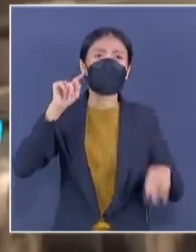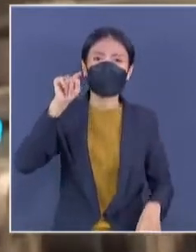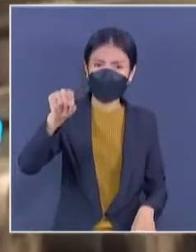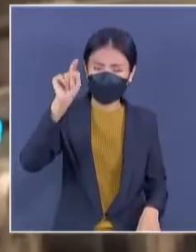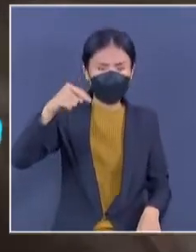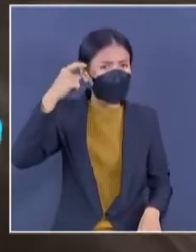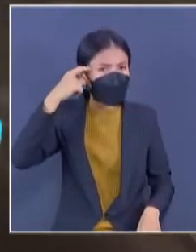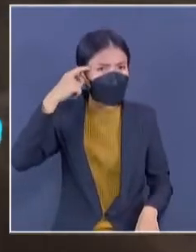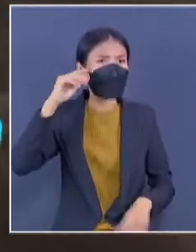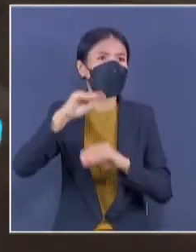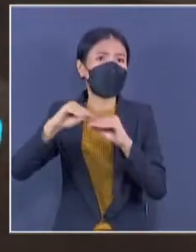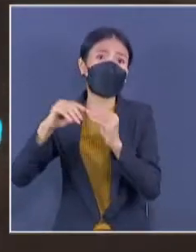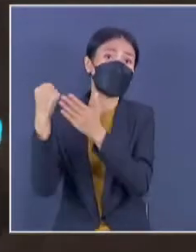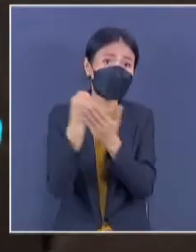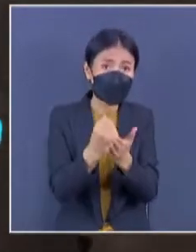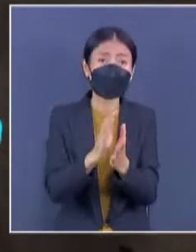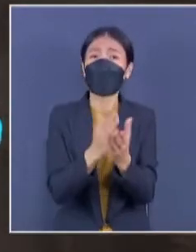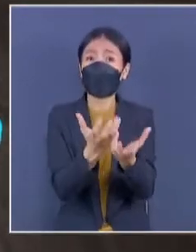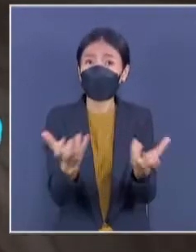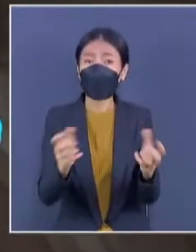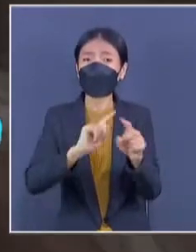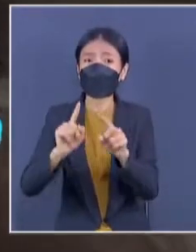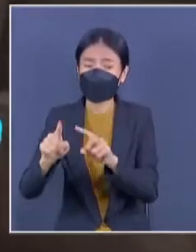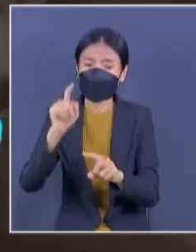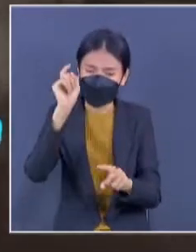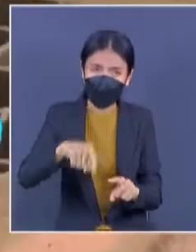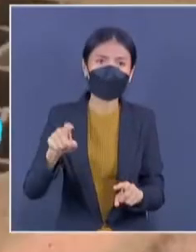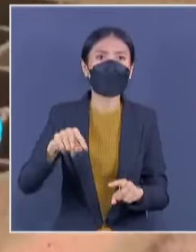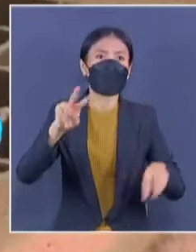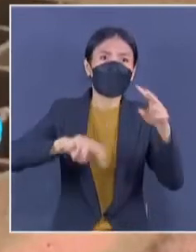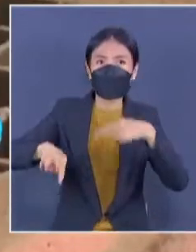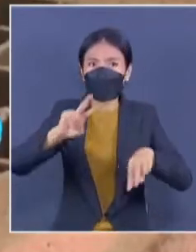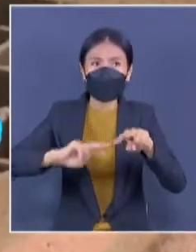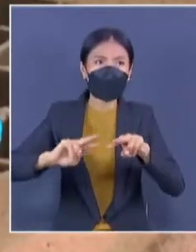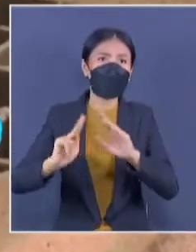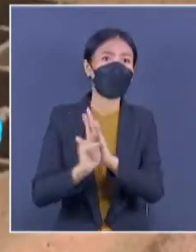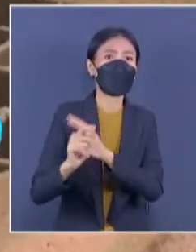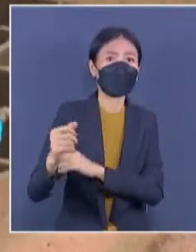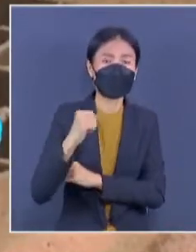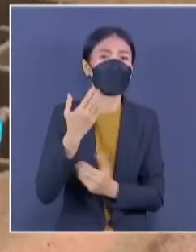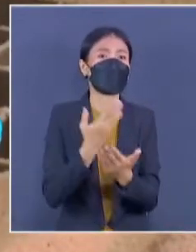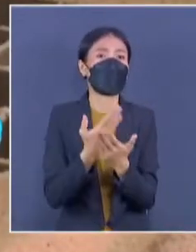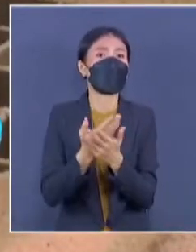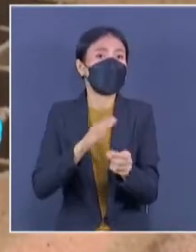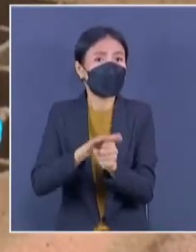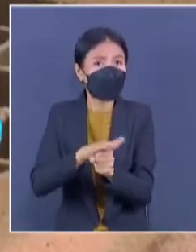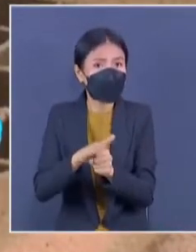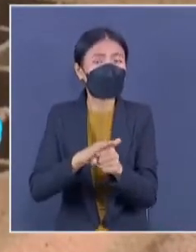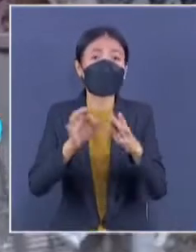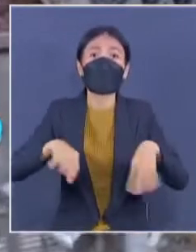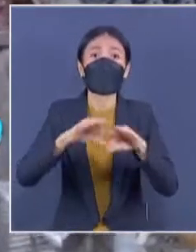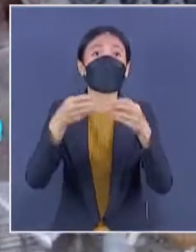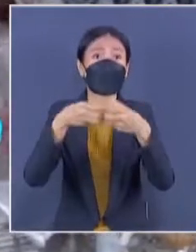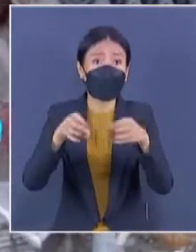พร้อมกำชับเรื่องการดูแลราคาสินค้าโดยเฉพาะไข่ไก่แต่ก็ต้องดูให้เกิดความเหมาะสมแล้วก็เป็นธรรมกับทุกฝ่ายด้